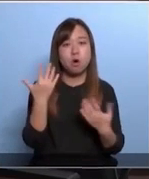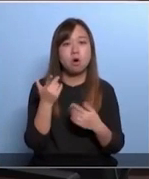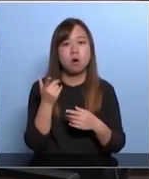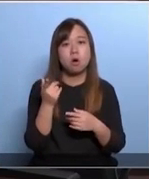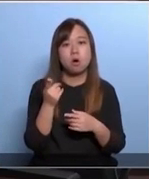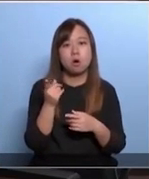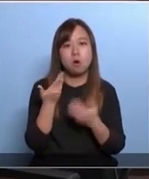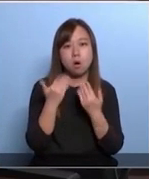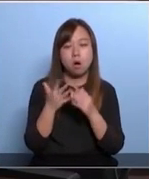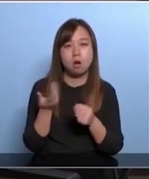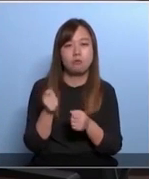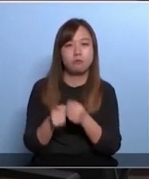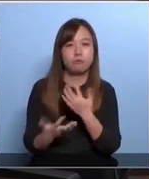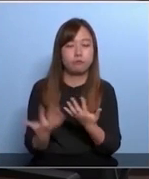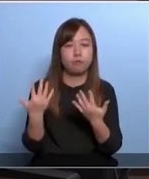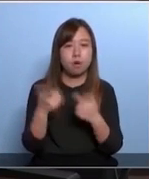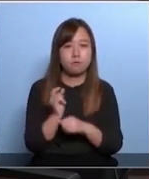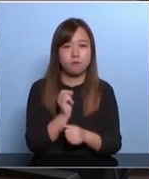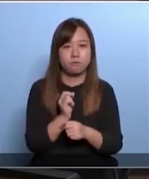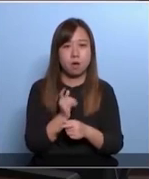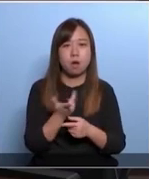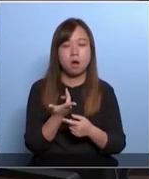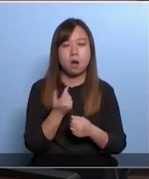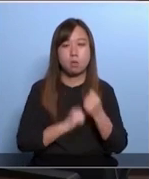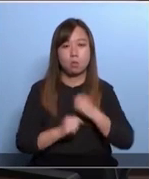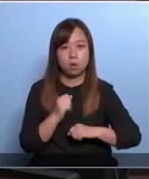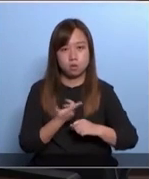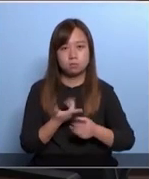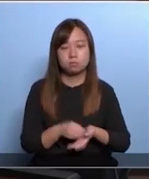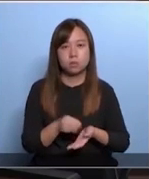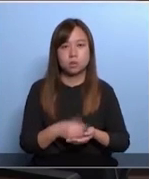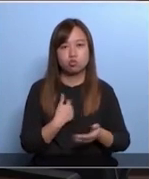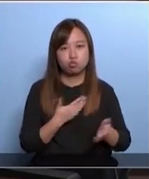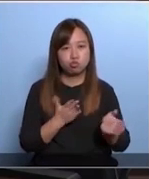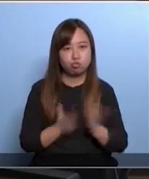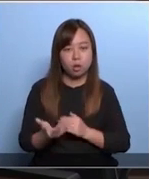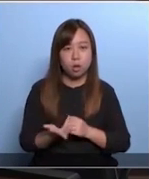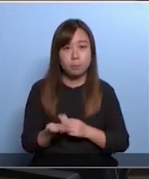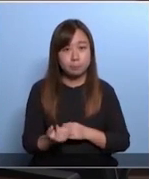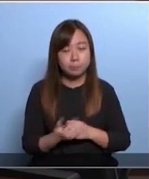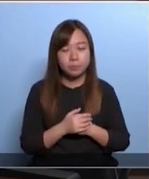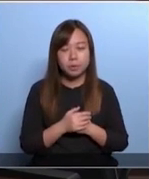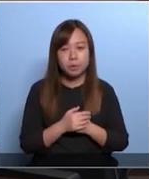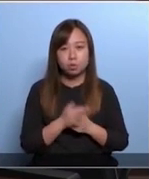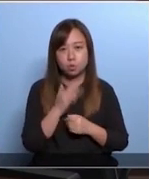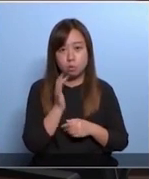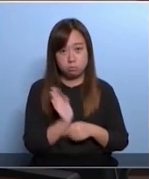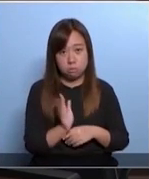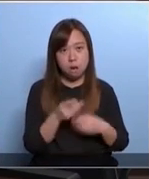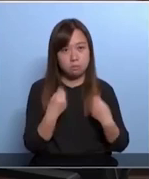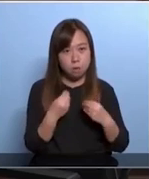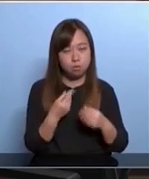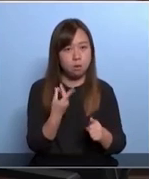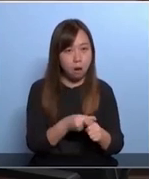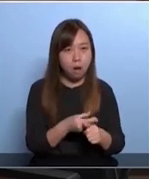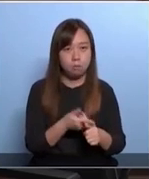佢下車。咁呢啲違法違規嘅行為，一定要跟進噶嘛？係咪？如果唔係教育教嗰啲人